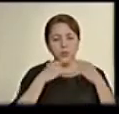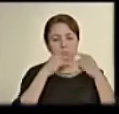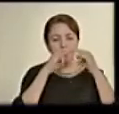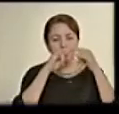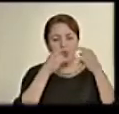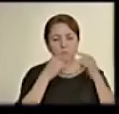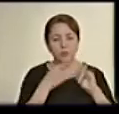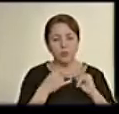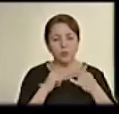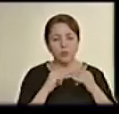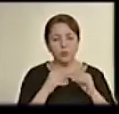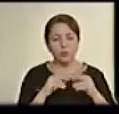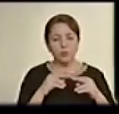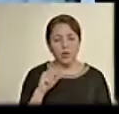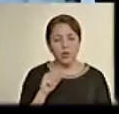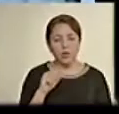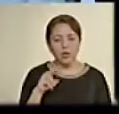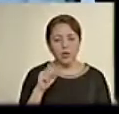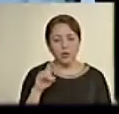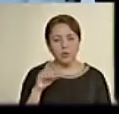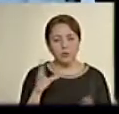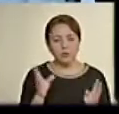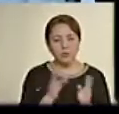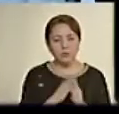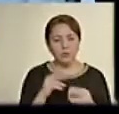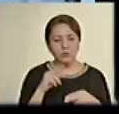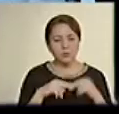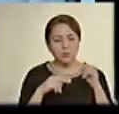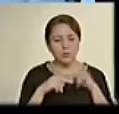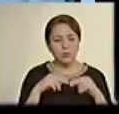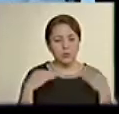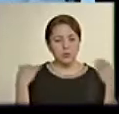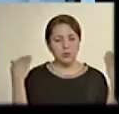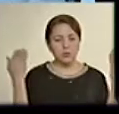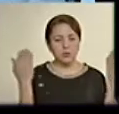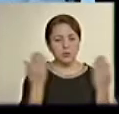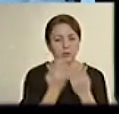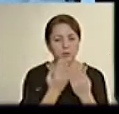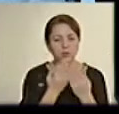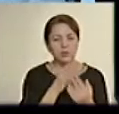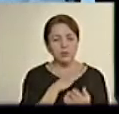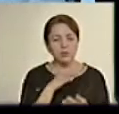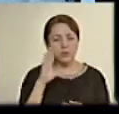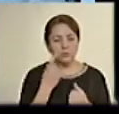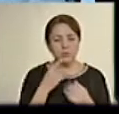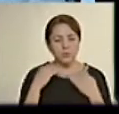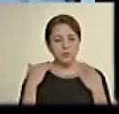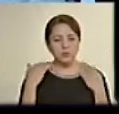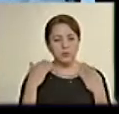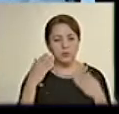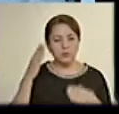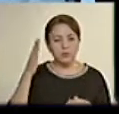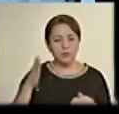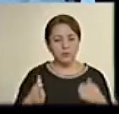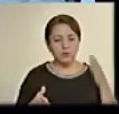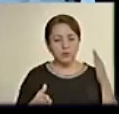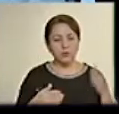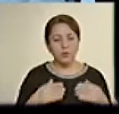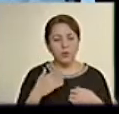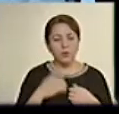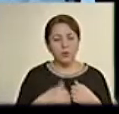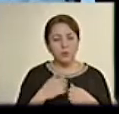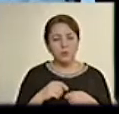bilan va qal'alar bilan baland devorlar bilan o'ralgan va har bir devorda oraliq masofasiga qarab